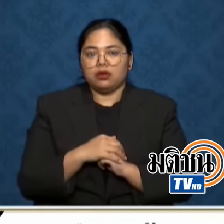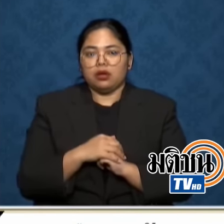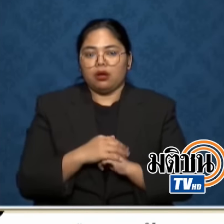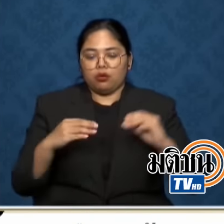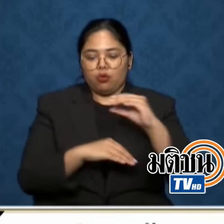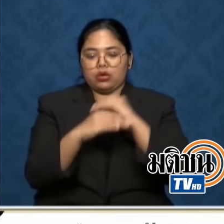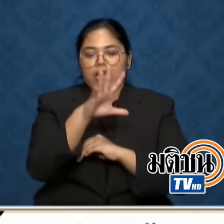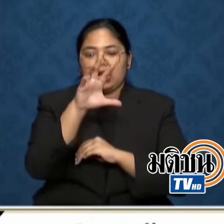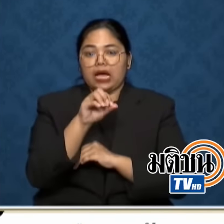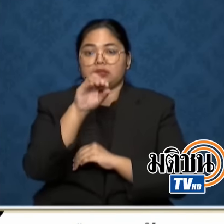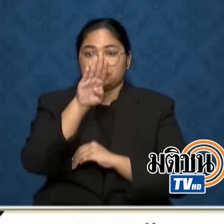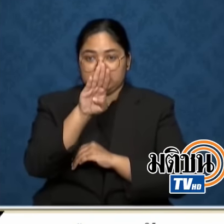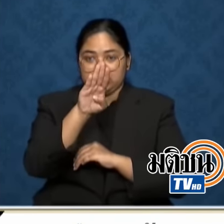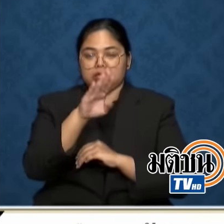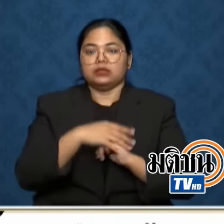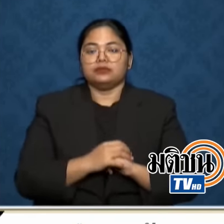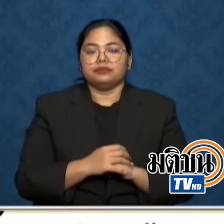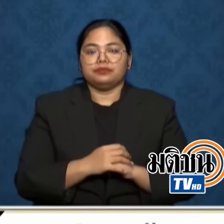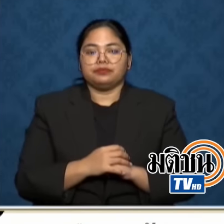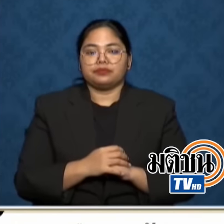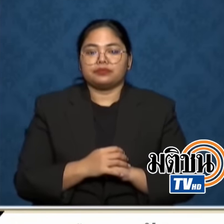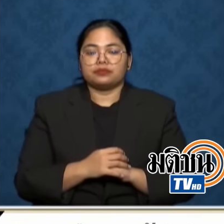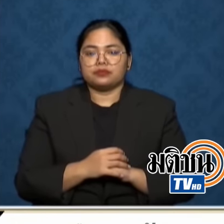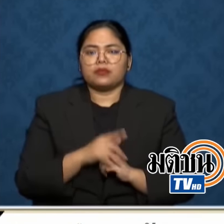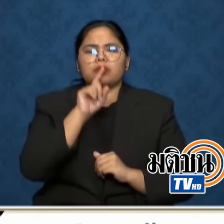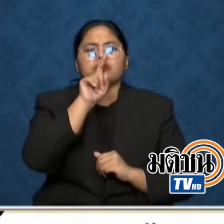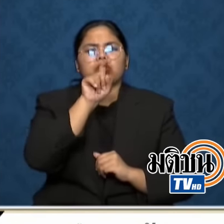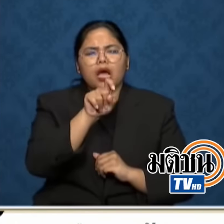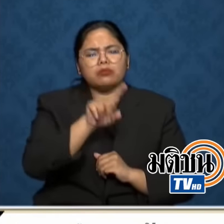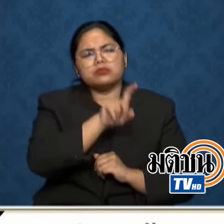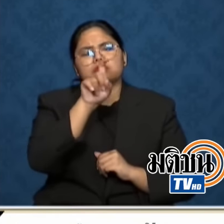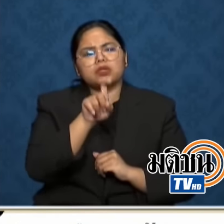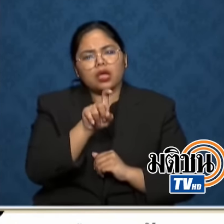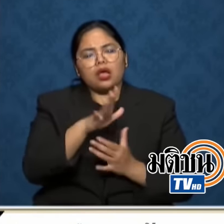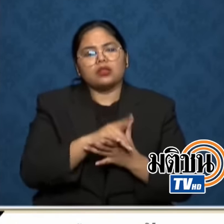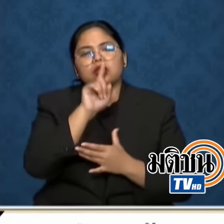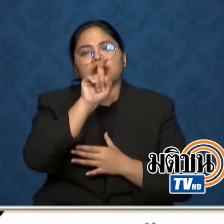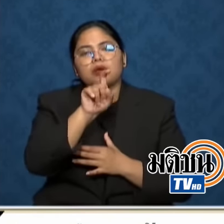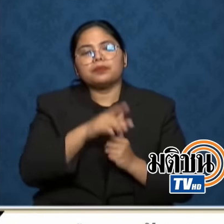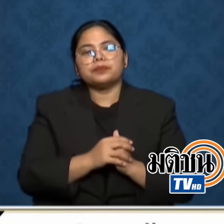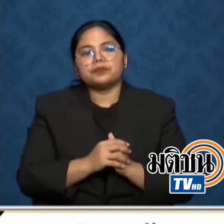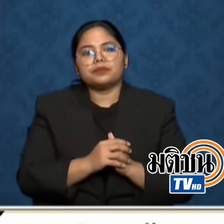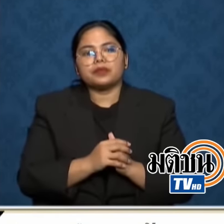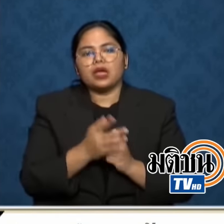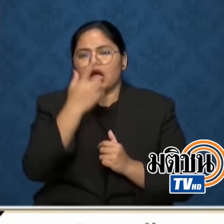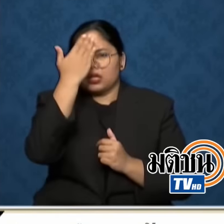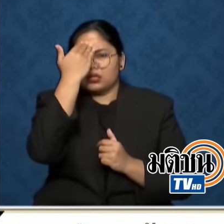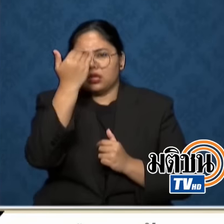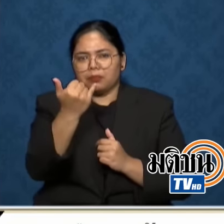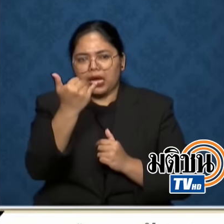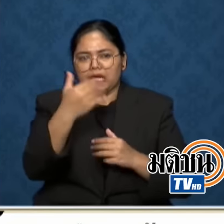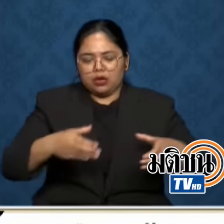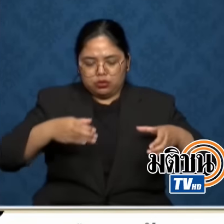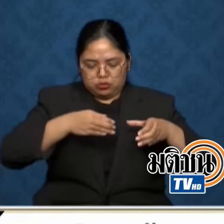ครงการทั้งหมดนี้นะครับผมถามครับว่าเอ๊ะผมก็ไปดูนะว่าทำไมคณะเฟสติวัลได้เงินเยอะ